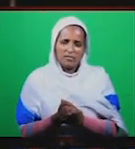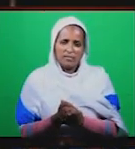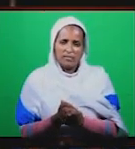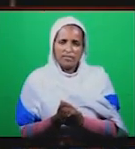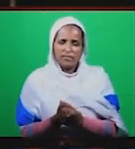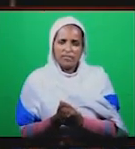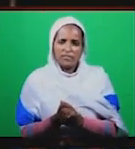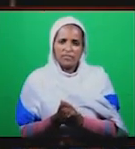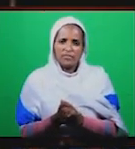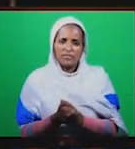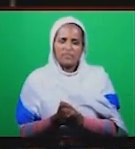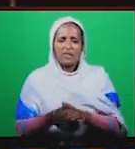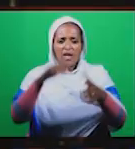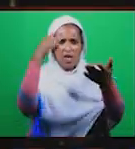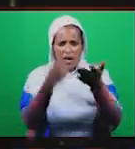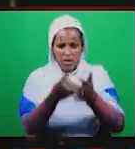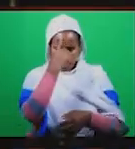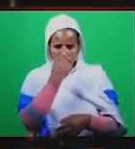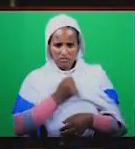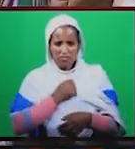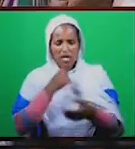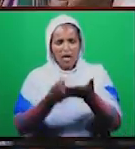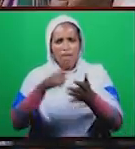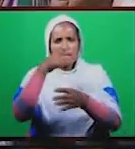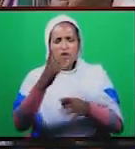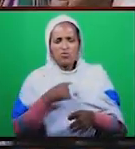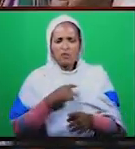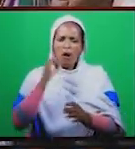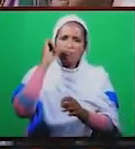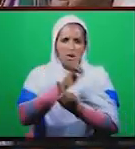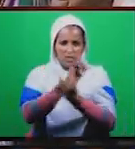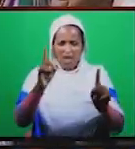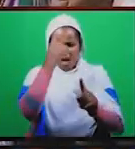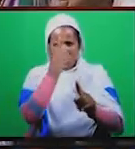ተዋሕዶ ቤተ ክርስቲያን እንደገና በዓለም ከፍታ ላይ ከፍ ትላለች።